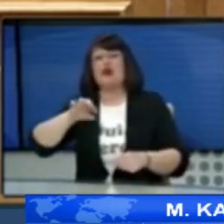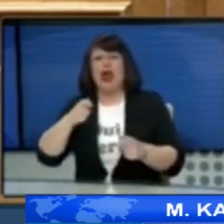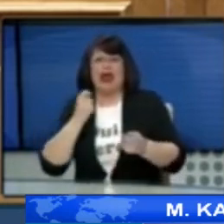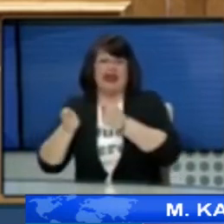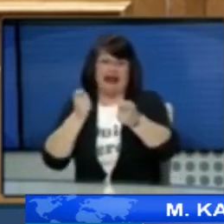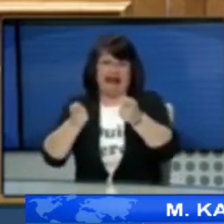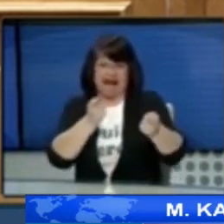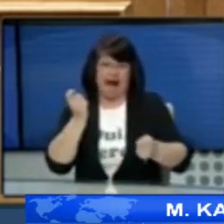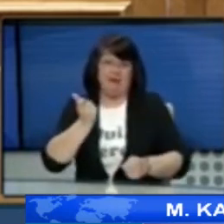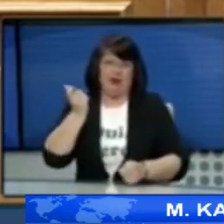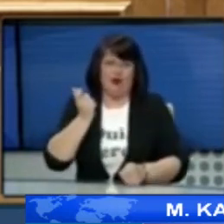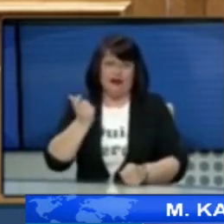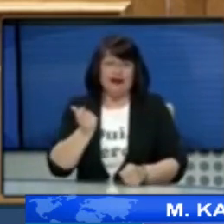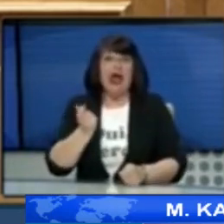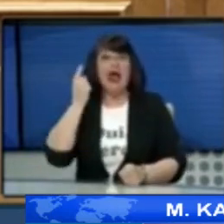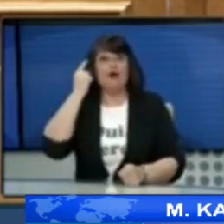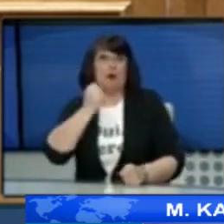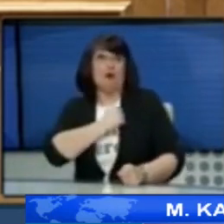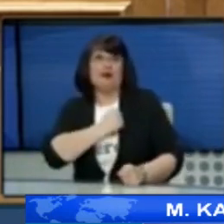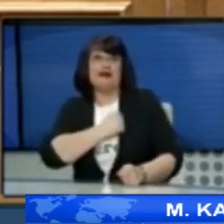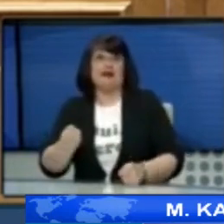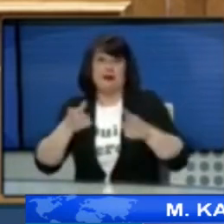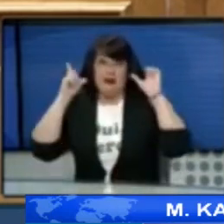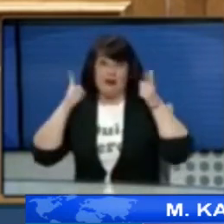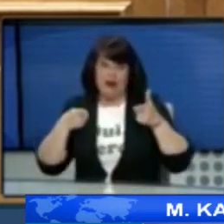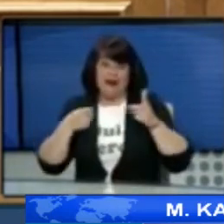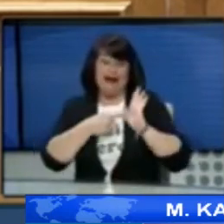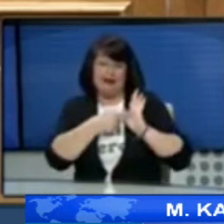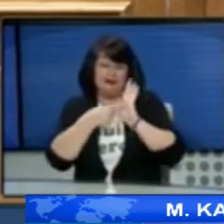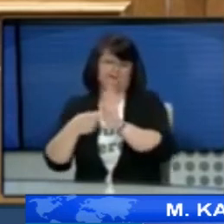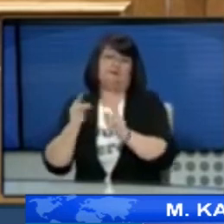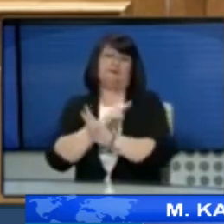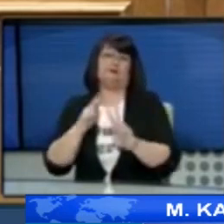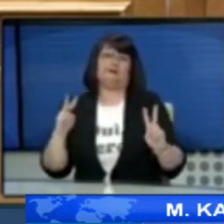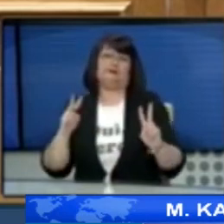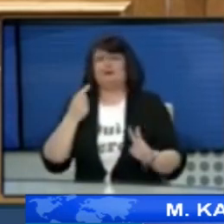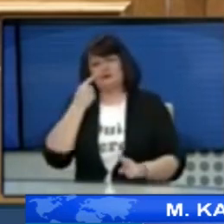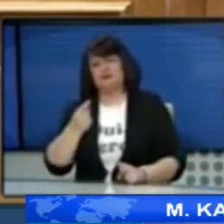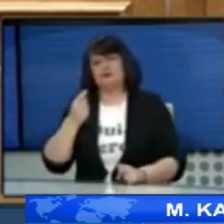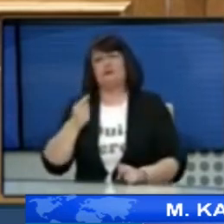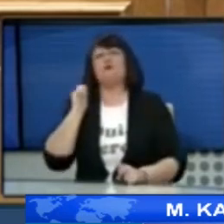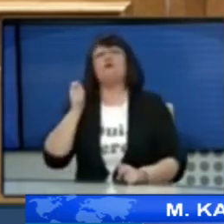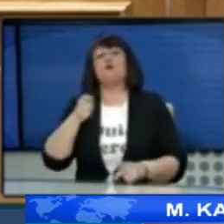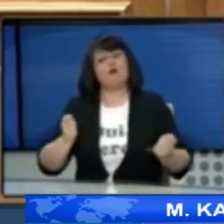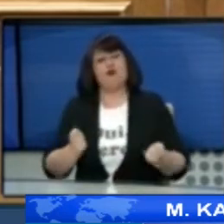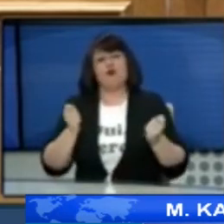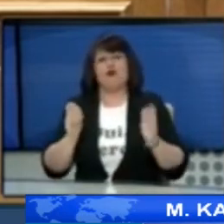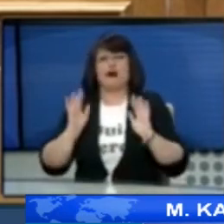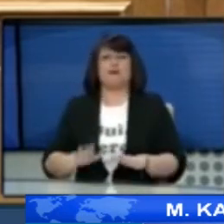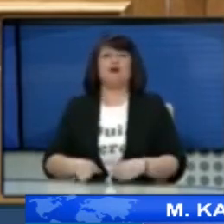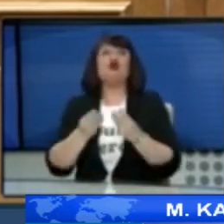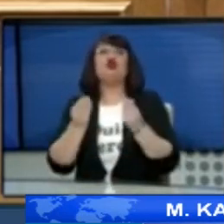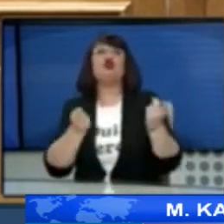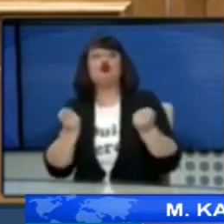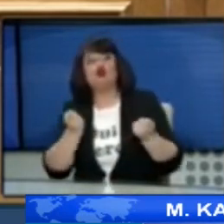η ταξική και η ιδεολογική ταυτότητα είναι σαφέστατη και ευδιάκριτη στις πολιτικές του ενέργειες. Στο πώς